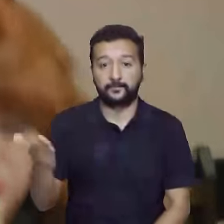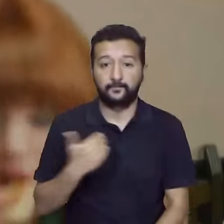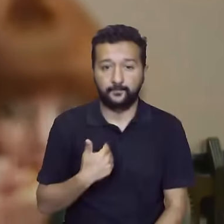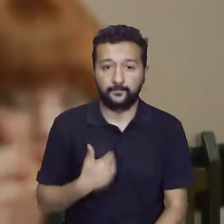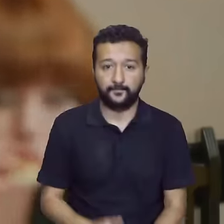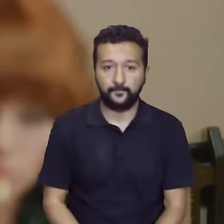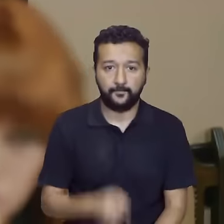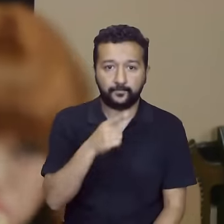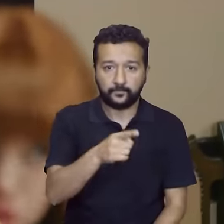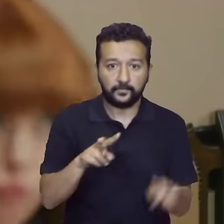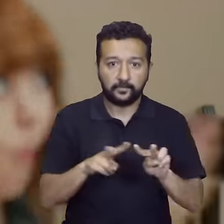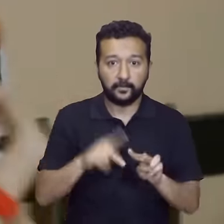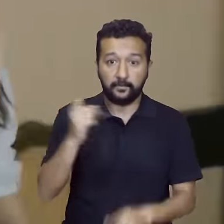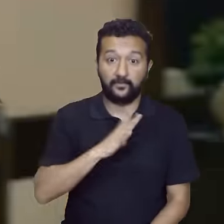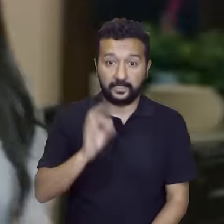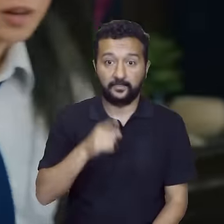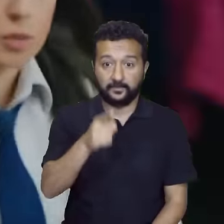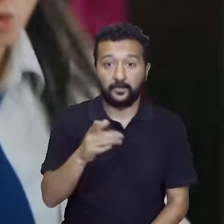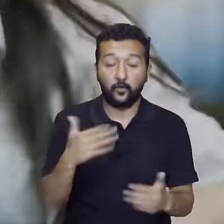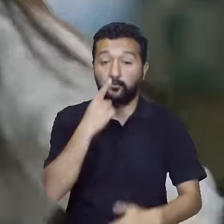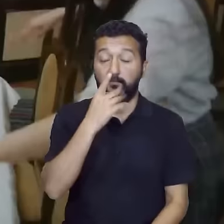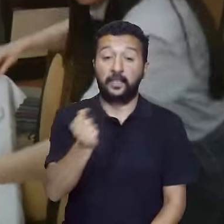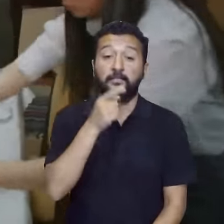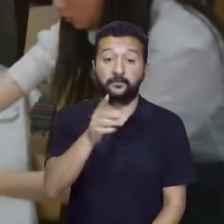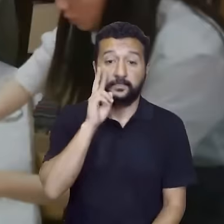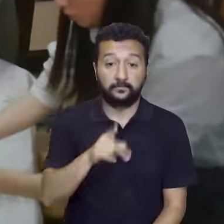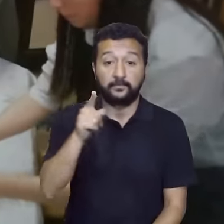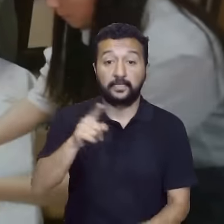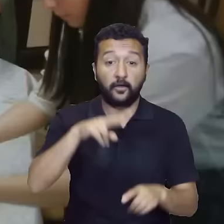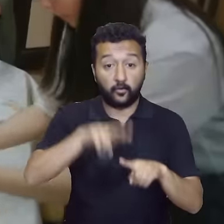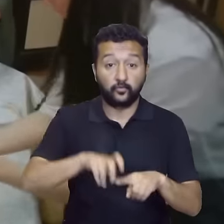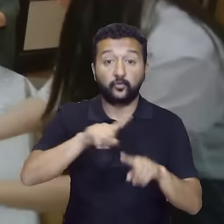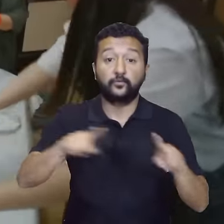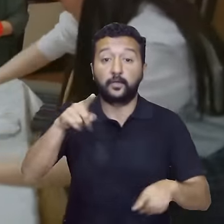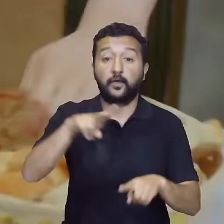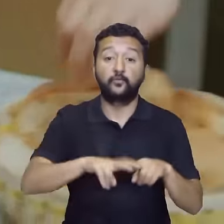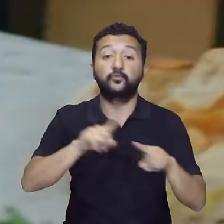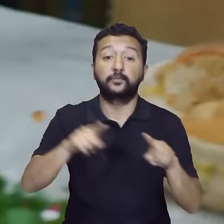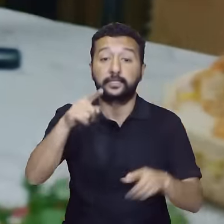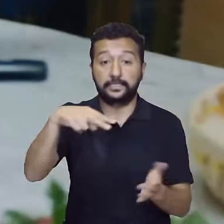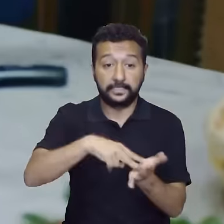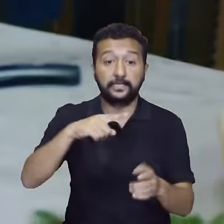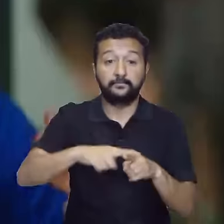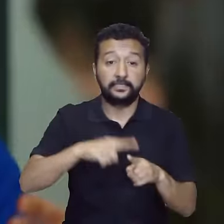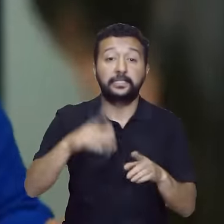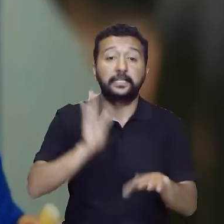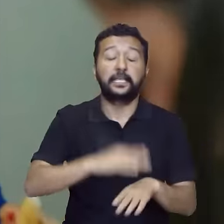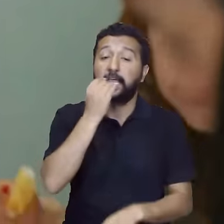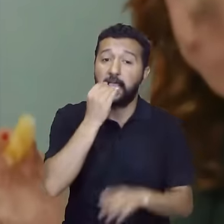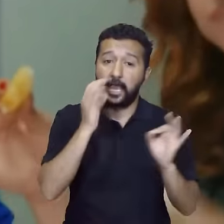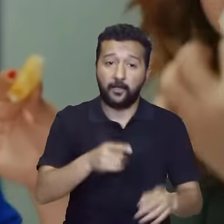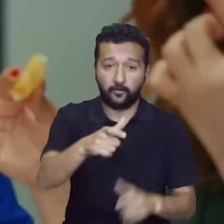Sevda odadan çıktı. Mıhlama var değil mi? Al işte. Var ya, odadan aldım kokuyu. Bana bak, hiç oturma, ya, hiç oturma, hiç oturma. Çatal bıçakladı kızım,